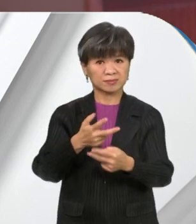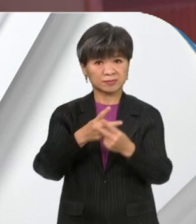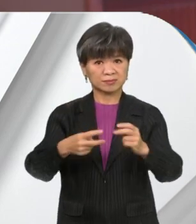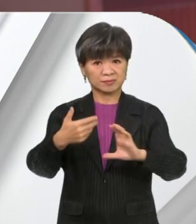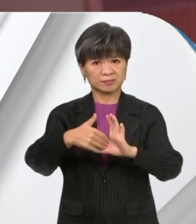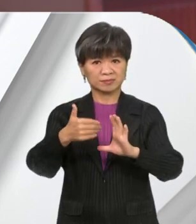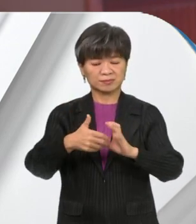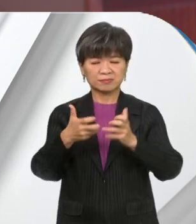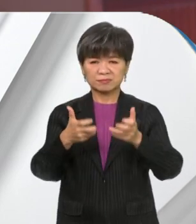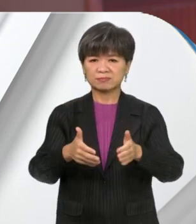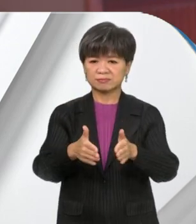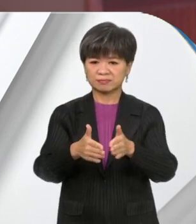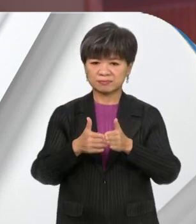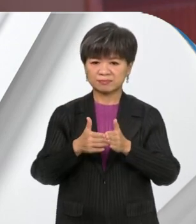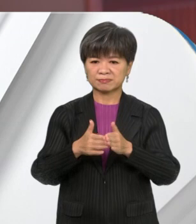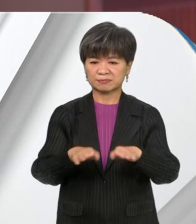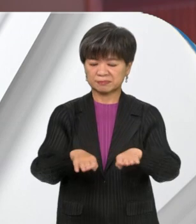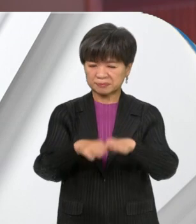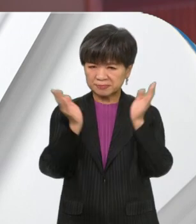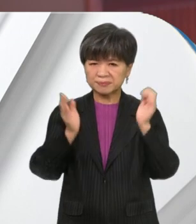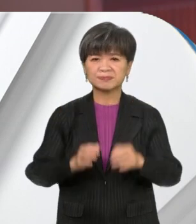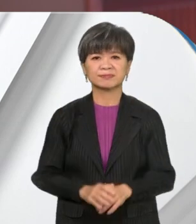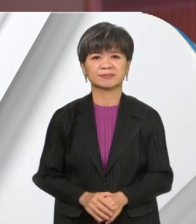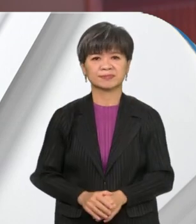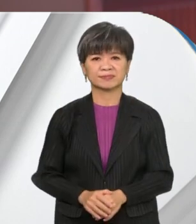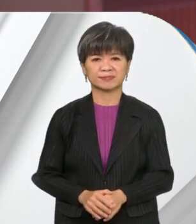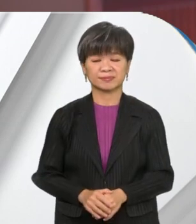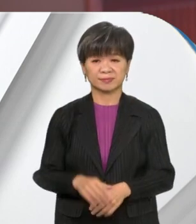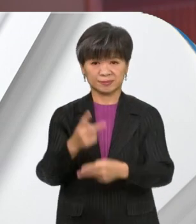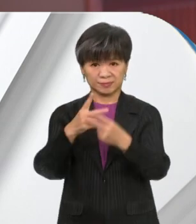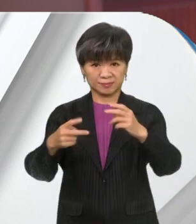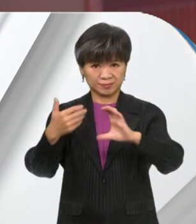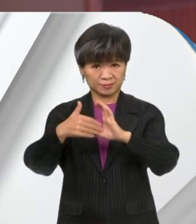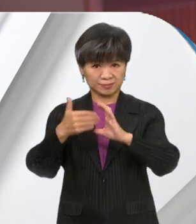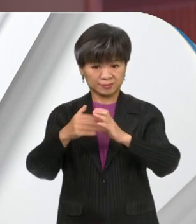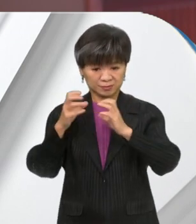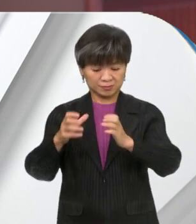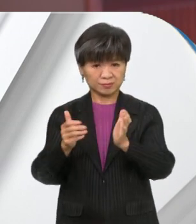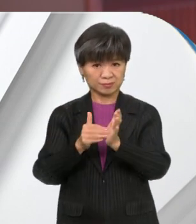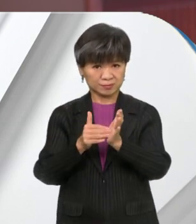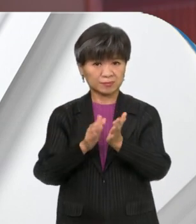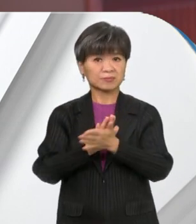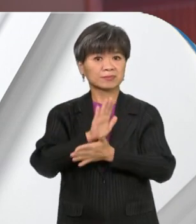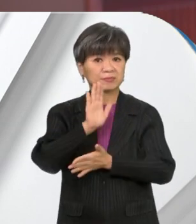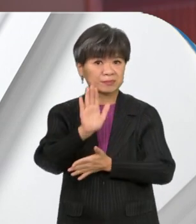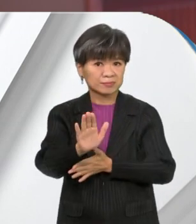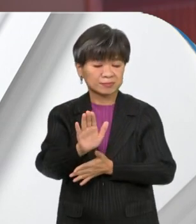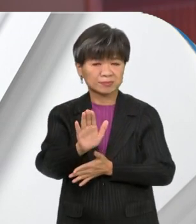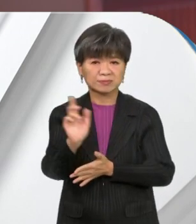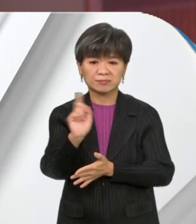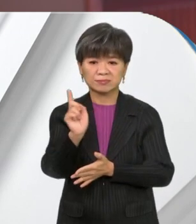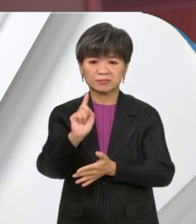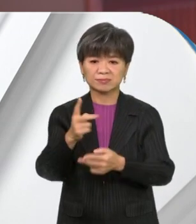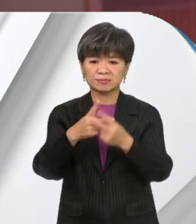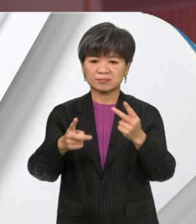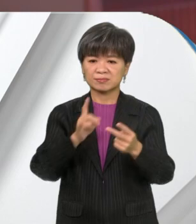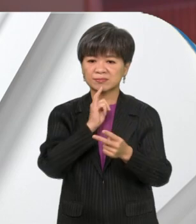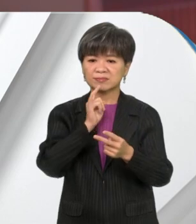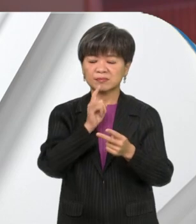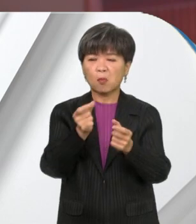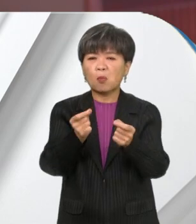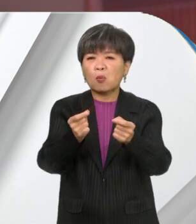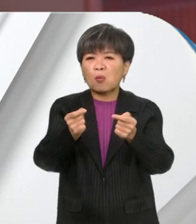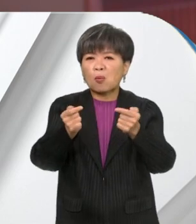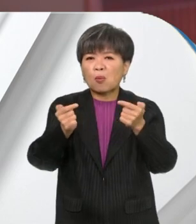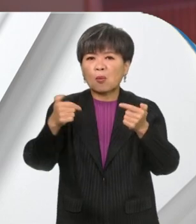同重要嘅里程碑。由客家電視台以後，客語將開始